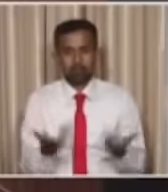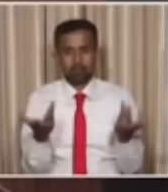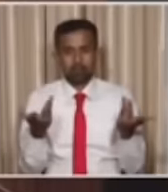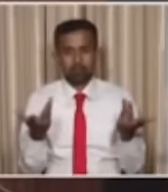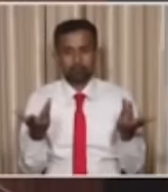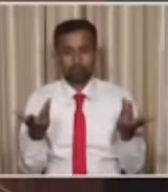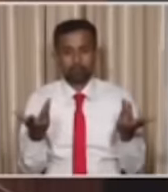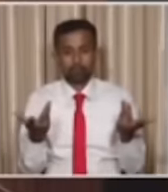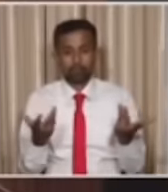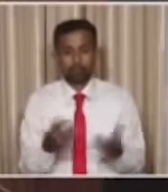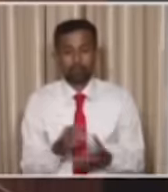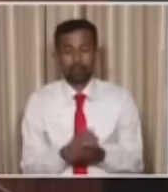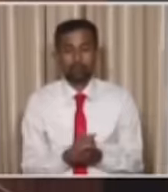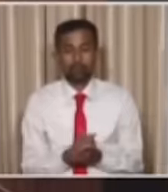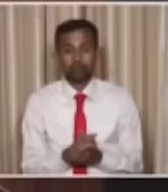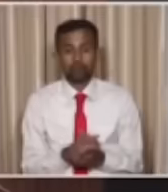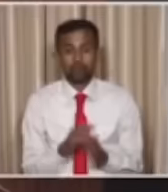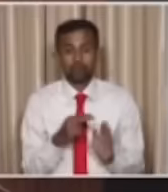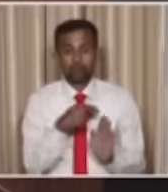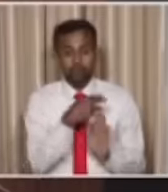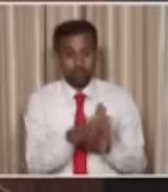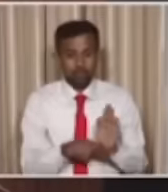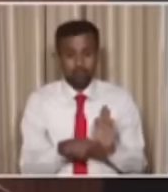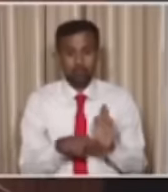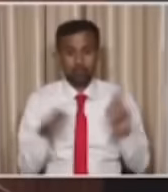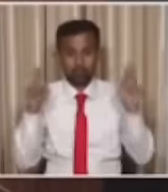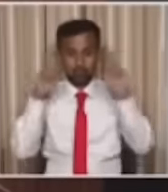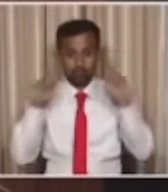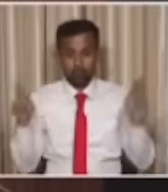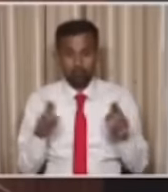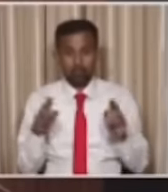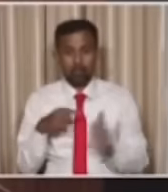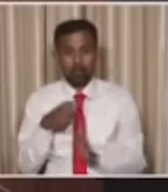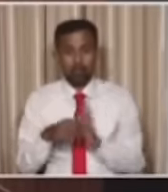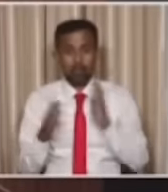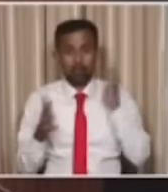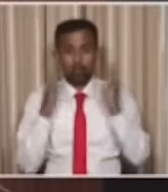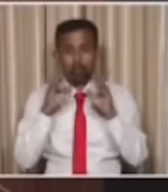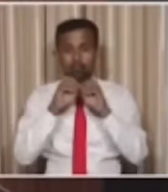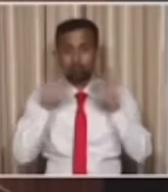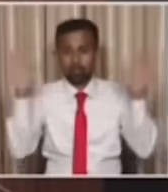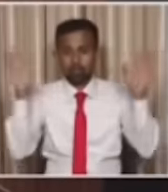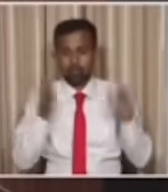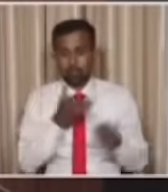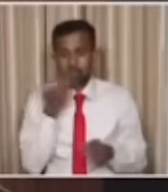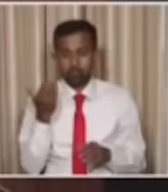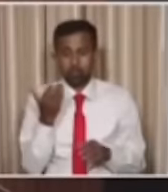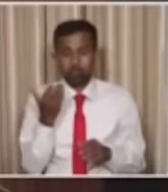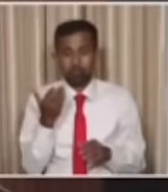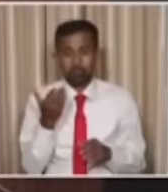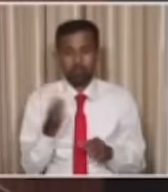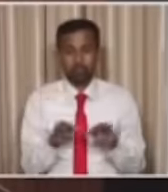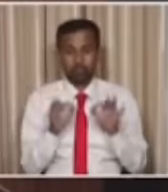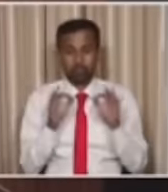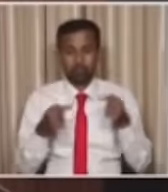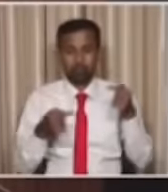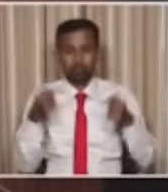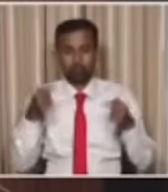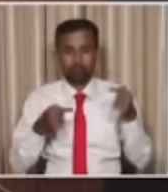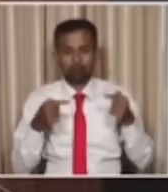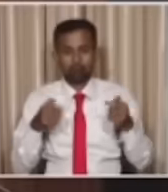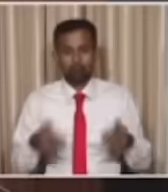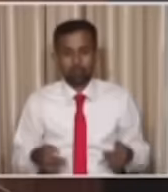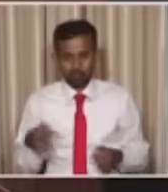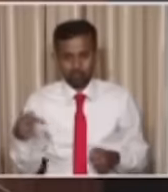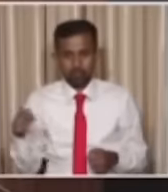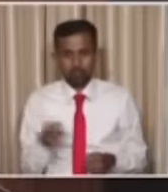හැබැයි සදාචාරාත්මකවත් ජාතික වශයෙන් ජාත්‍යන්තර වශයෙන් රට ලෝකෙට පණිවිඩයක් දෙන්න පුළුවන් ඒ සාධනීය විවාදයක් තමයි අද